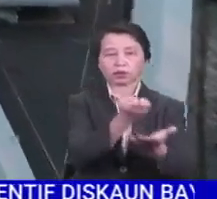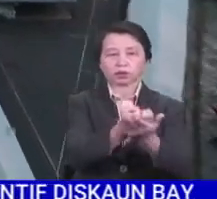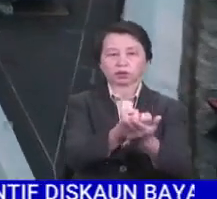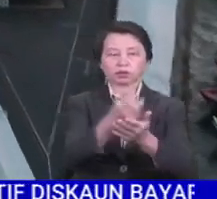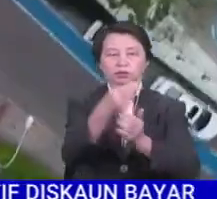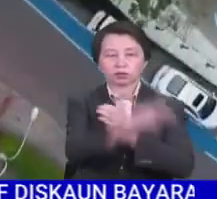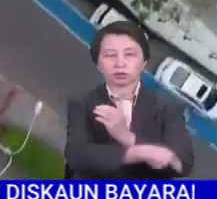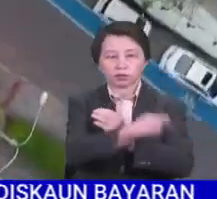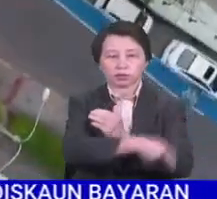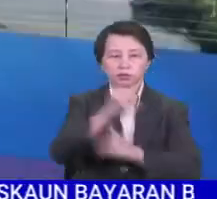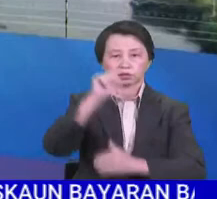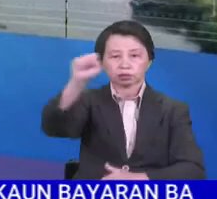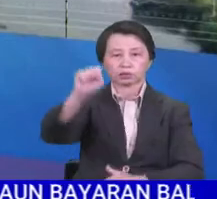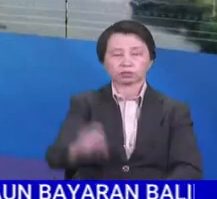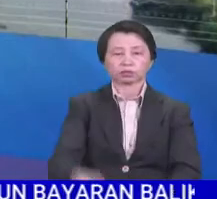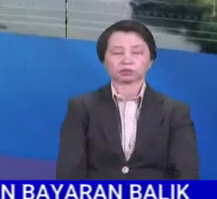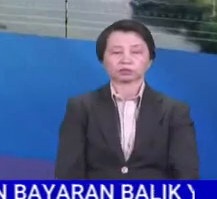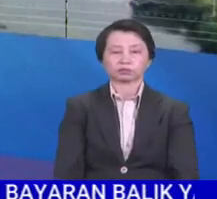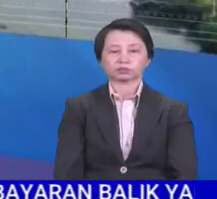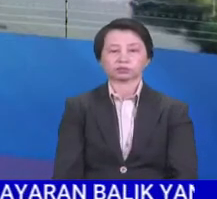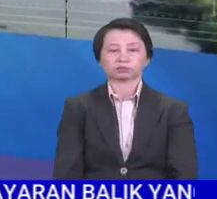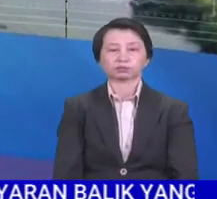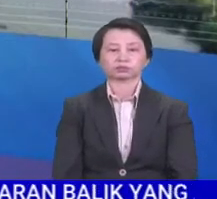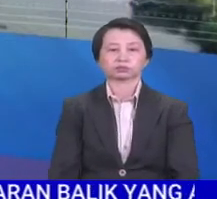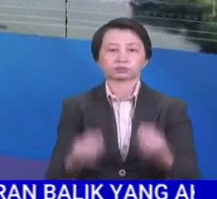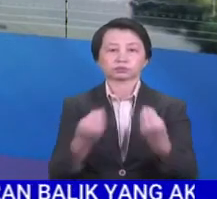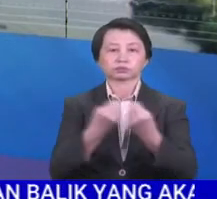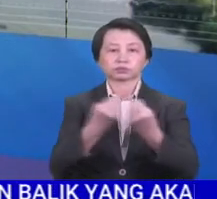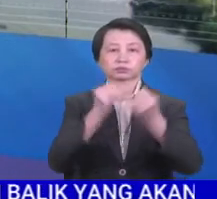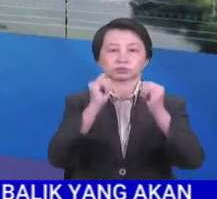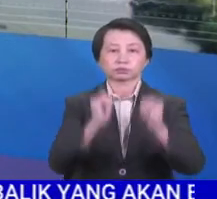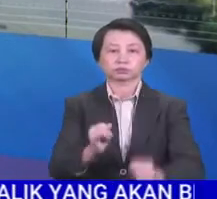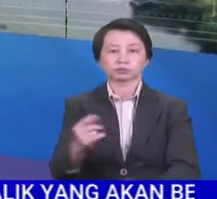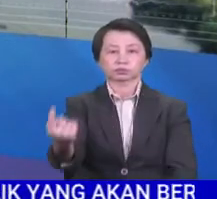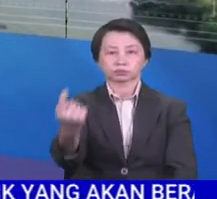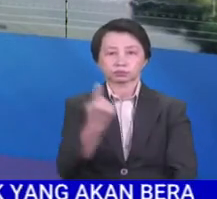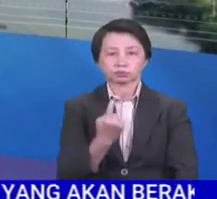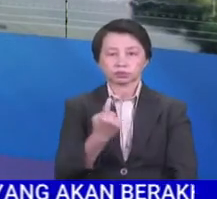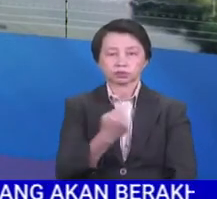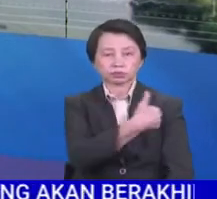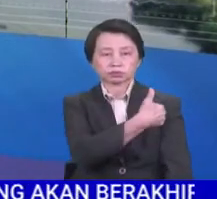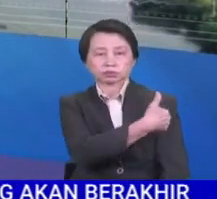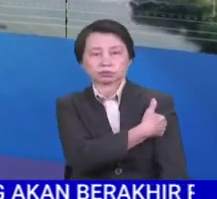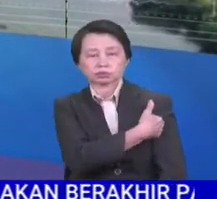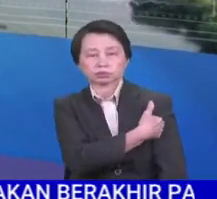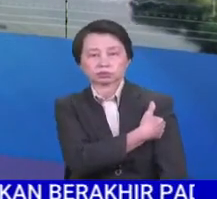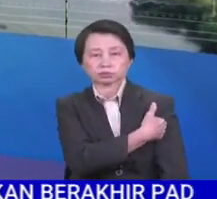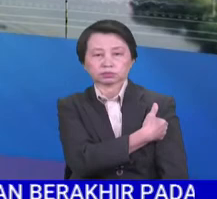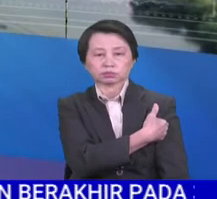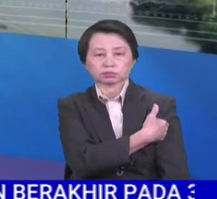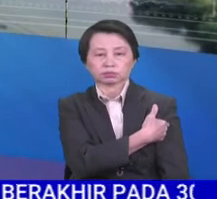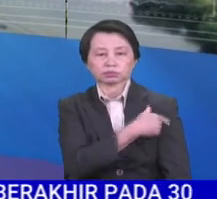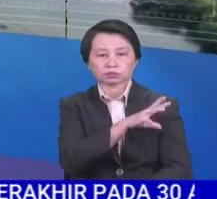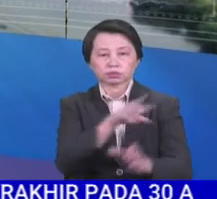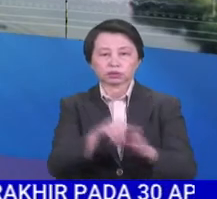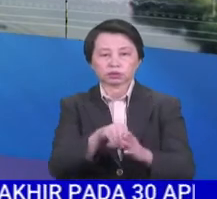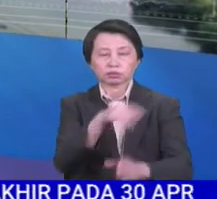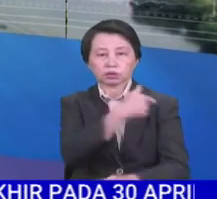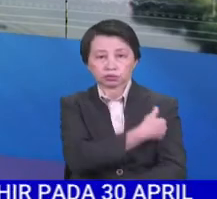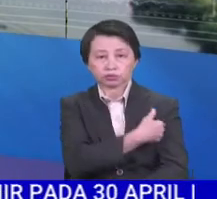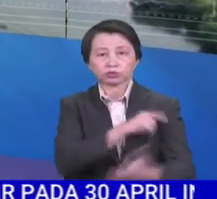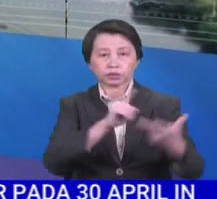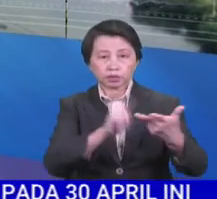negeri ini jumlah individu yang tampil mendapatkan suntikan vaksin covid-19 termasuk dos